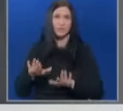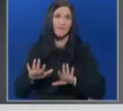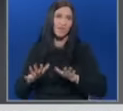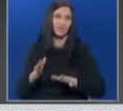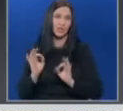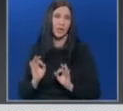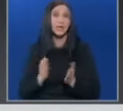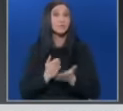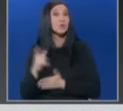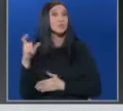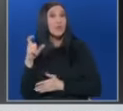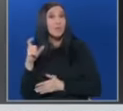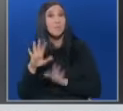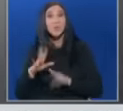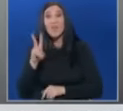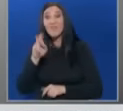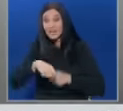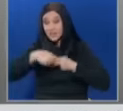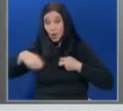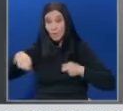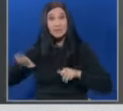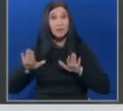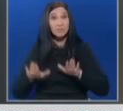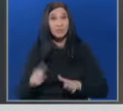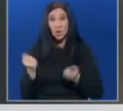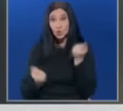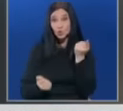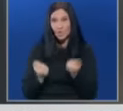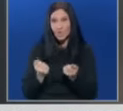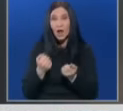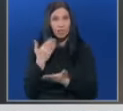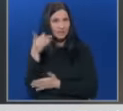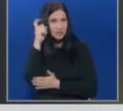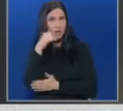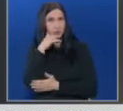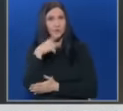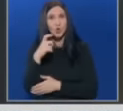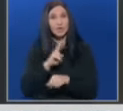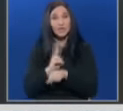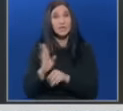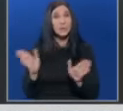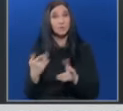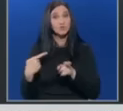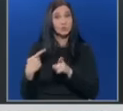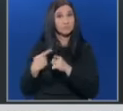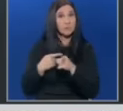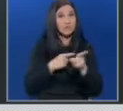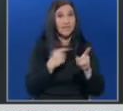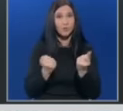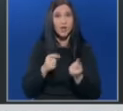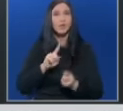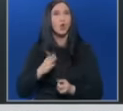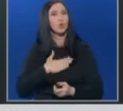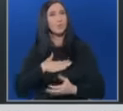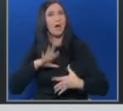така. Според Свилен, най-малко 20 км детето е управлявало колата. Подава сигнал на телефон 112 и започва да следва автомобила, докато държи